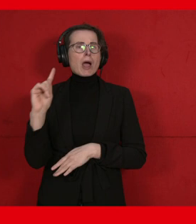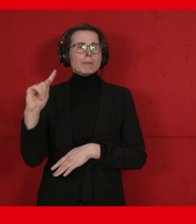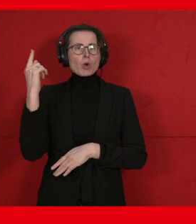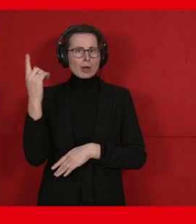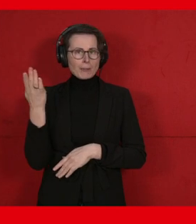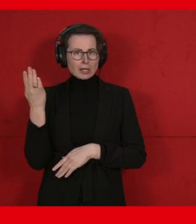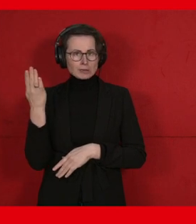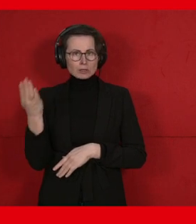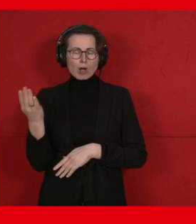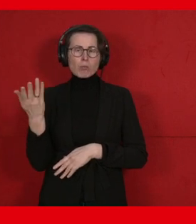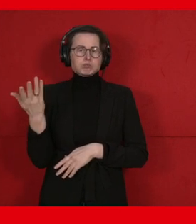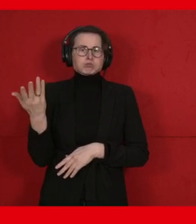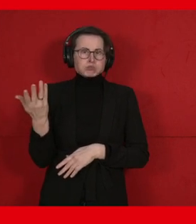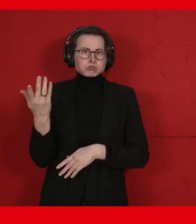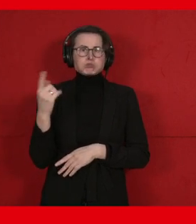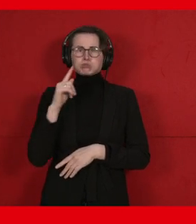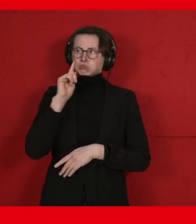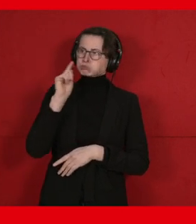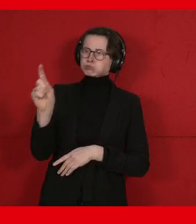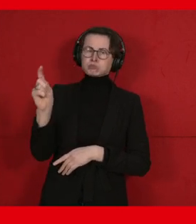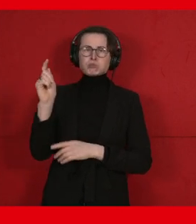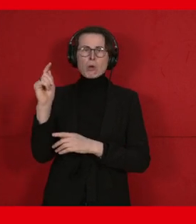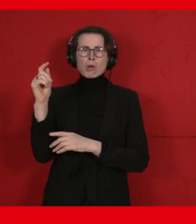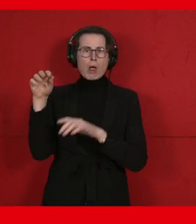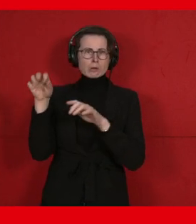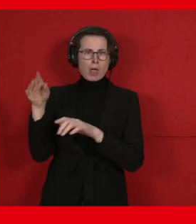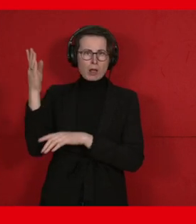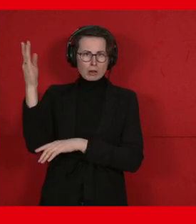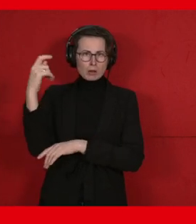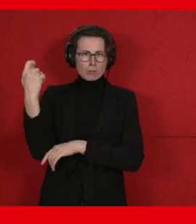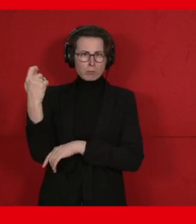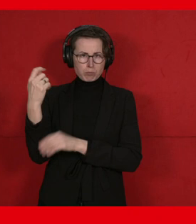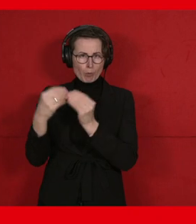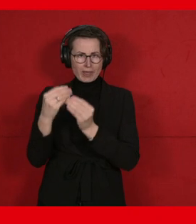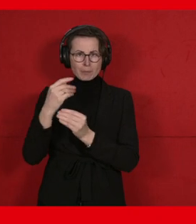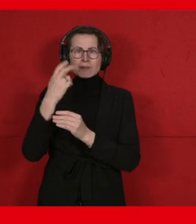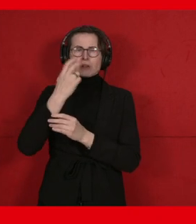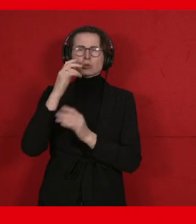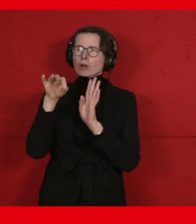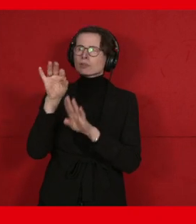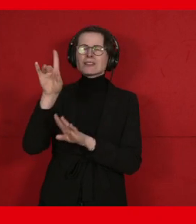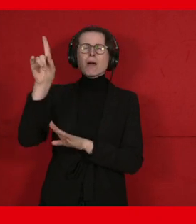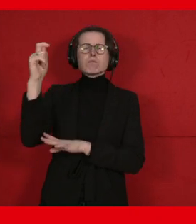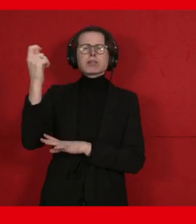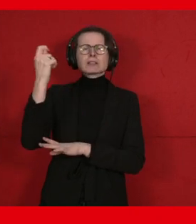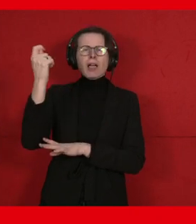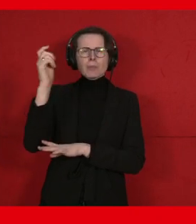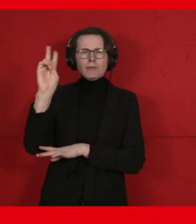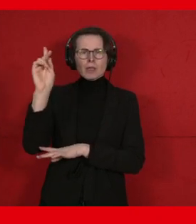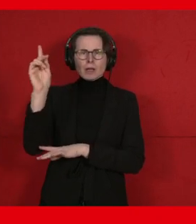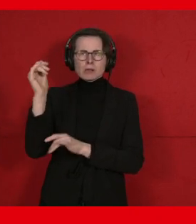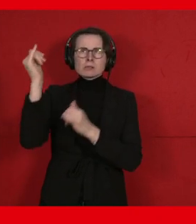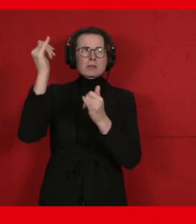da ein Problem mit seiner Anlage sieht und versucht, den Betreiber zu erreichen und dann bei einem